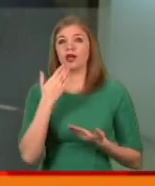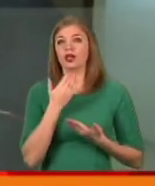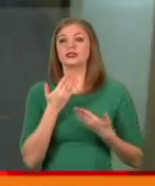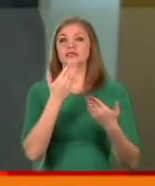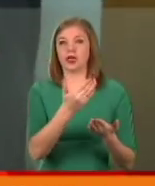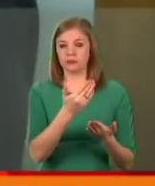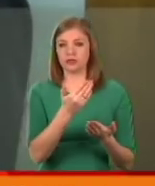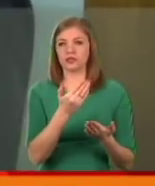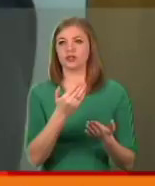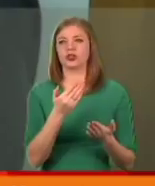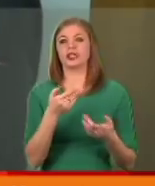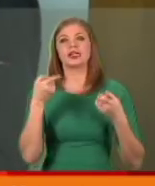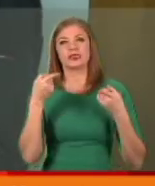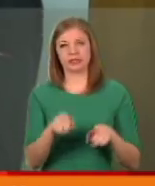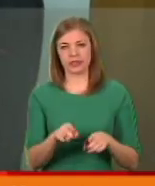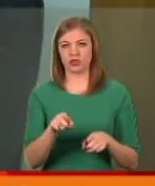щодо дійсності